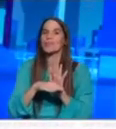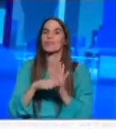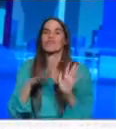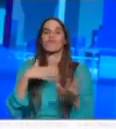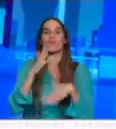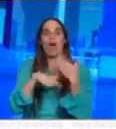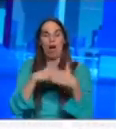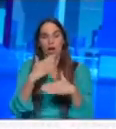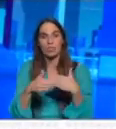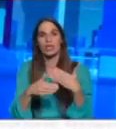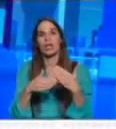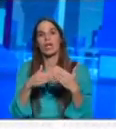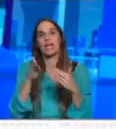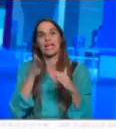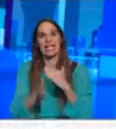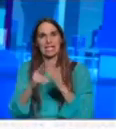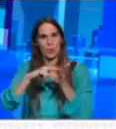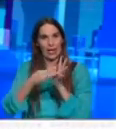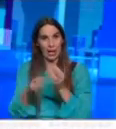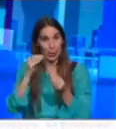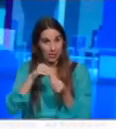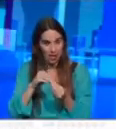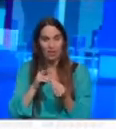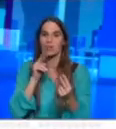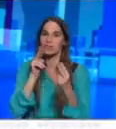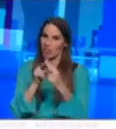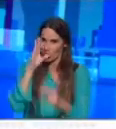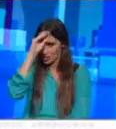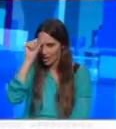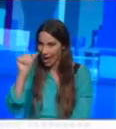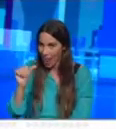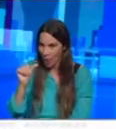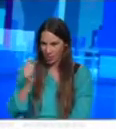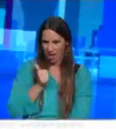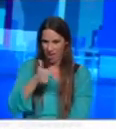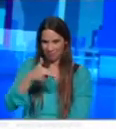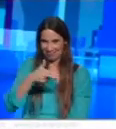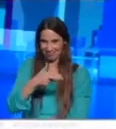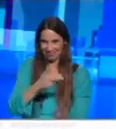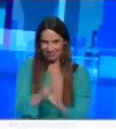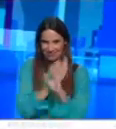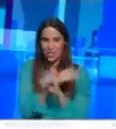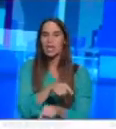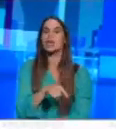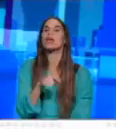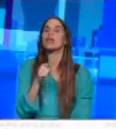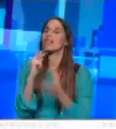לאחר מכן נכנסנו לחדר נוסף, שם נפגשתי עם אלאור. ישבתי איתו,